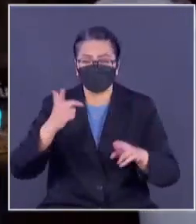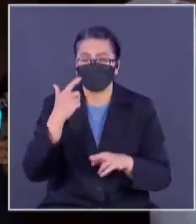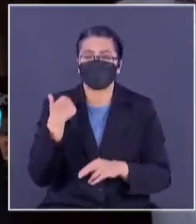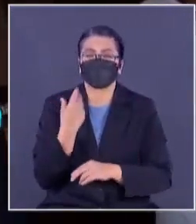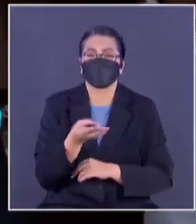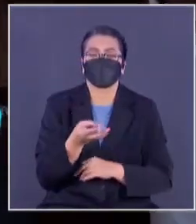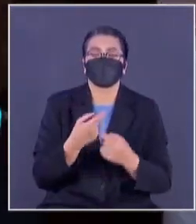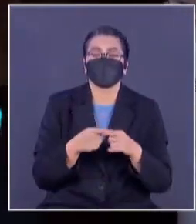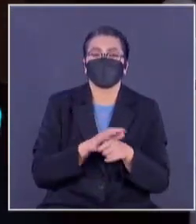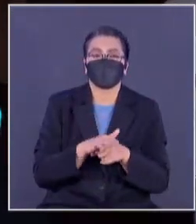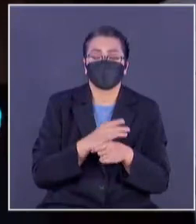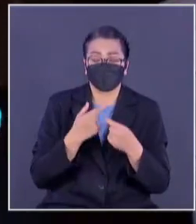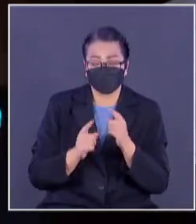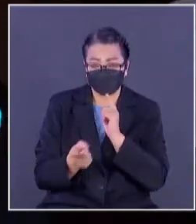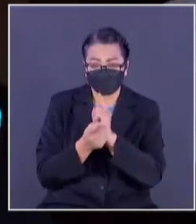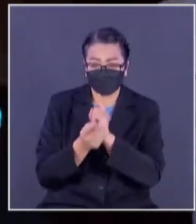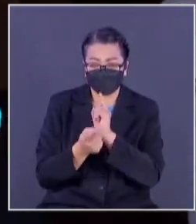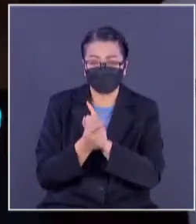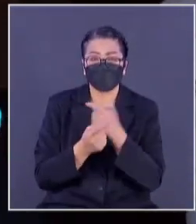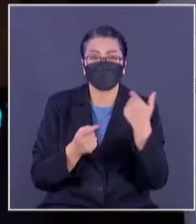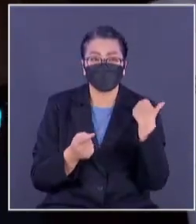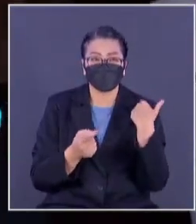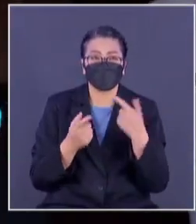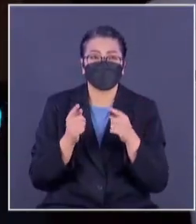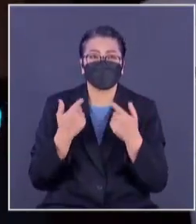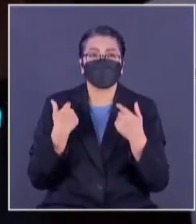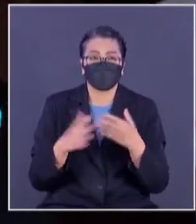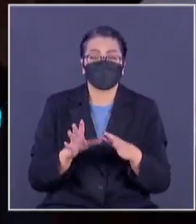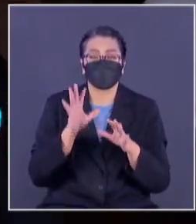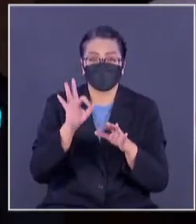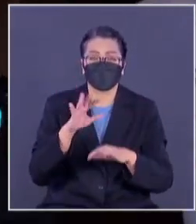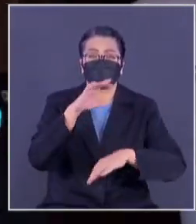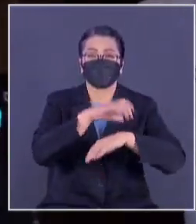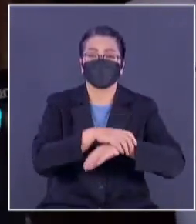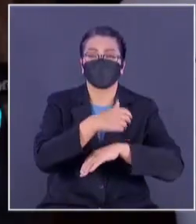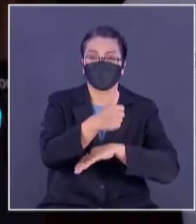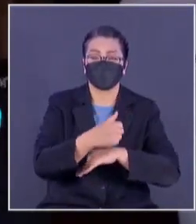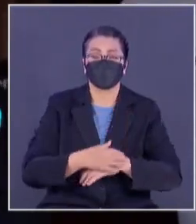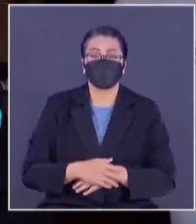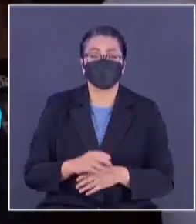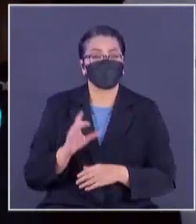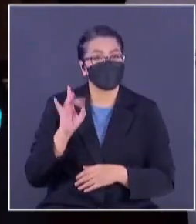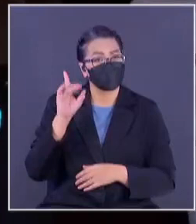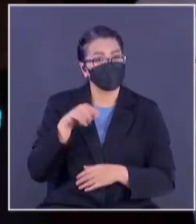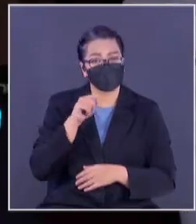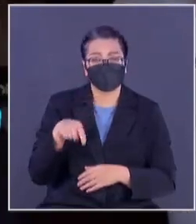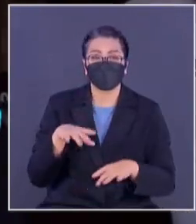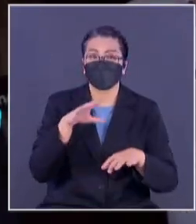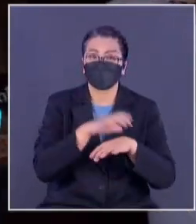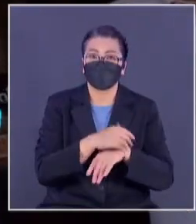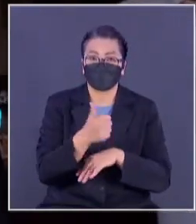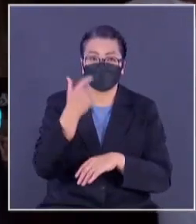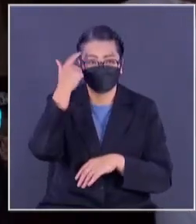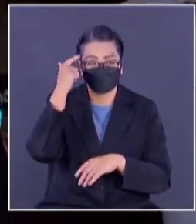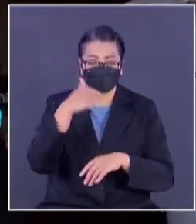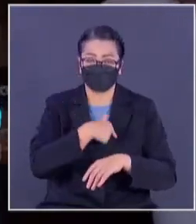น้อยและเท่าที่เกิดมาเท่าที่มีก็มีเมื่อมีแล้วก็สามารถจะจับกุมได ้ครับ 100% ครับถือว่าเป็น